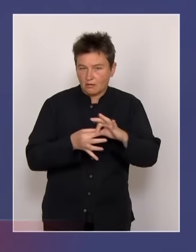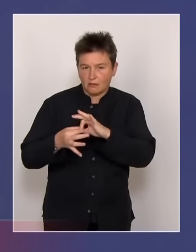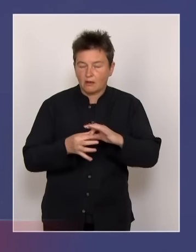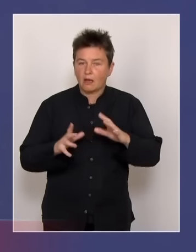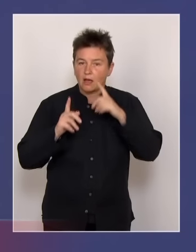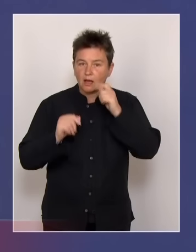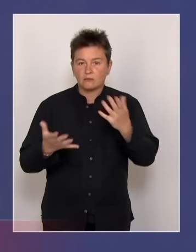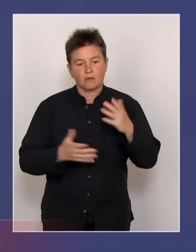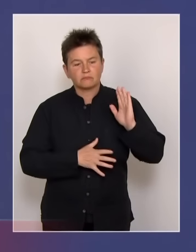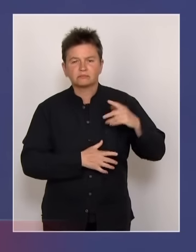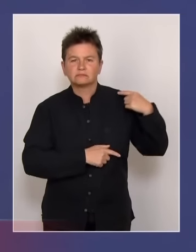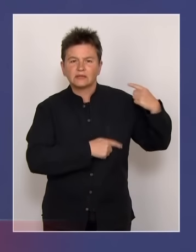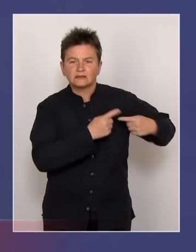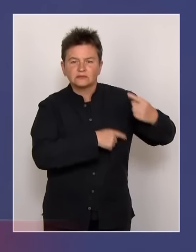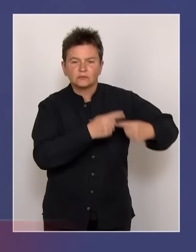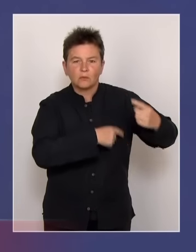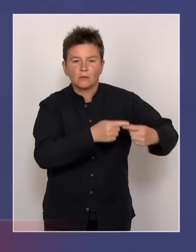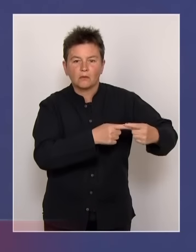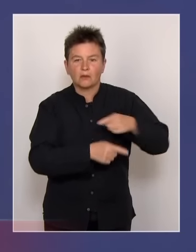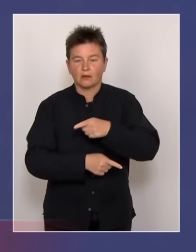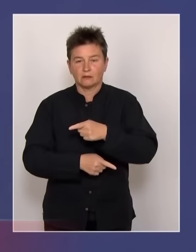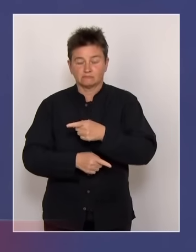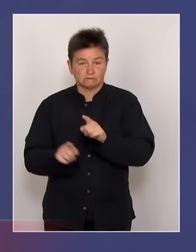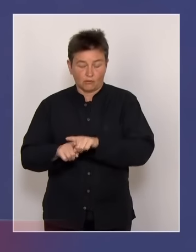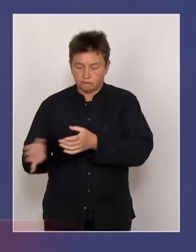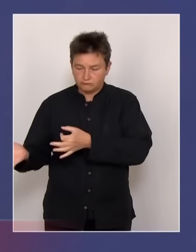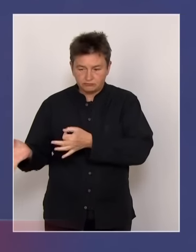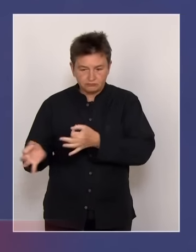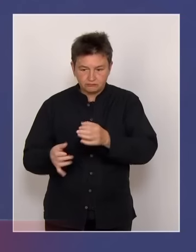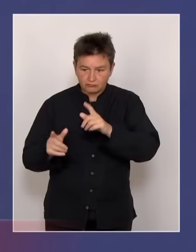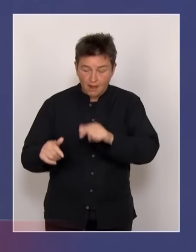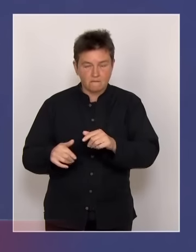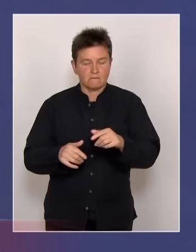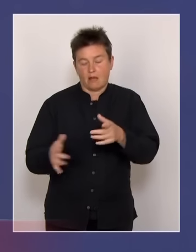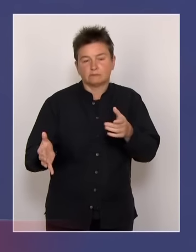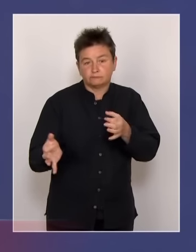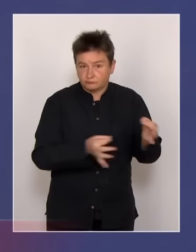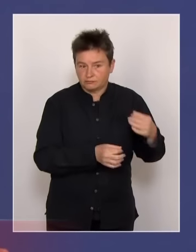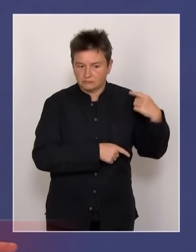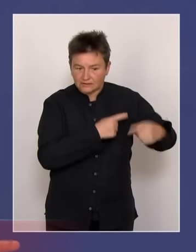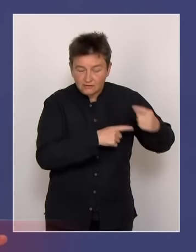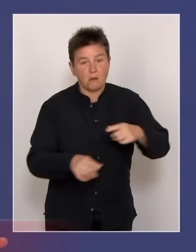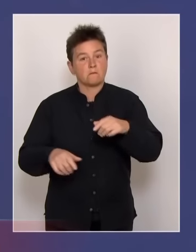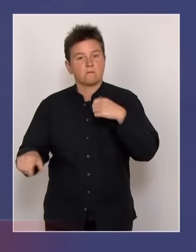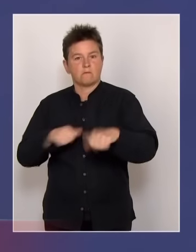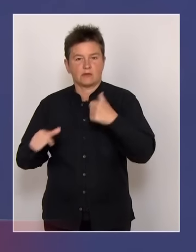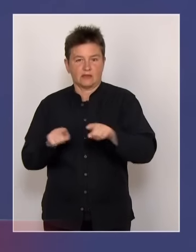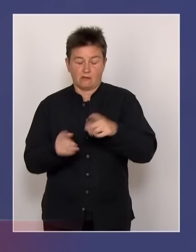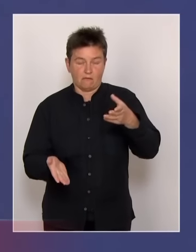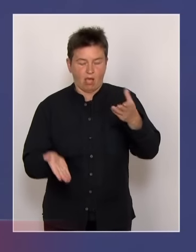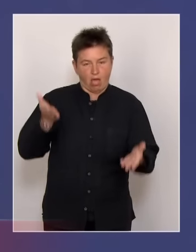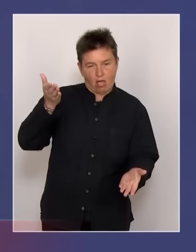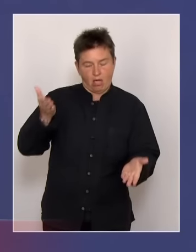permanences et une modernité c'est un déséquilibre être